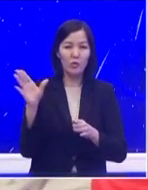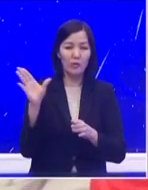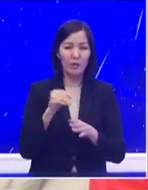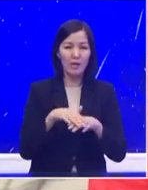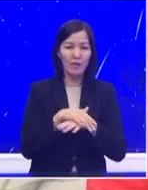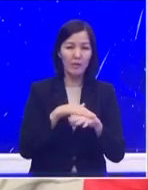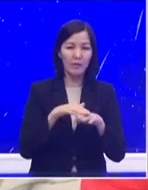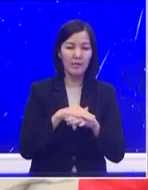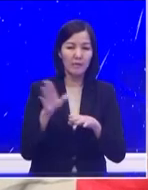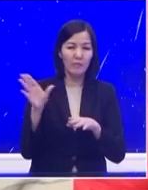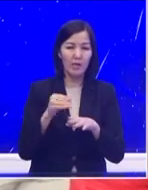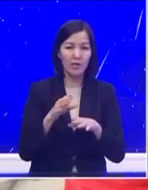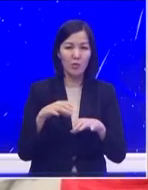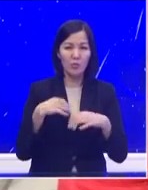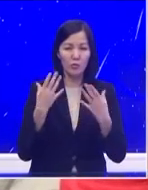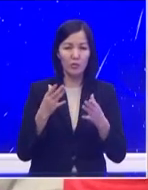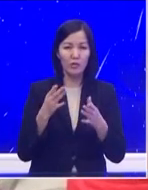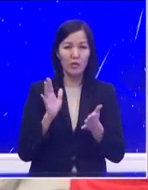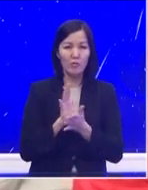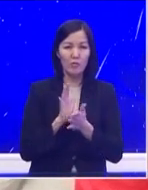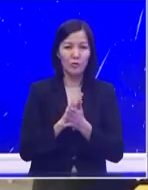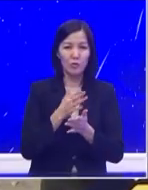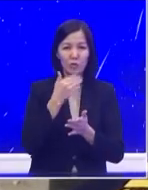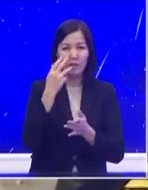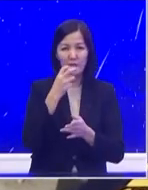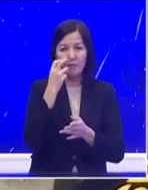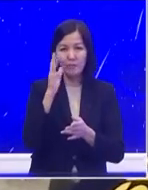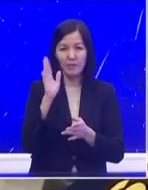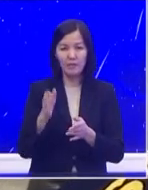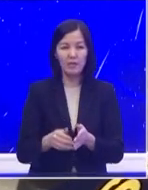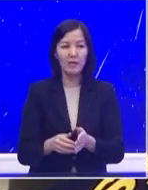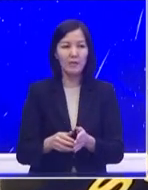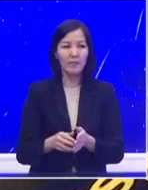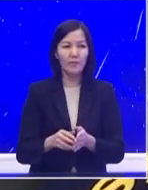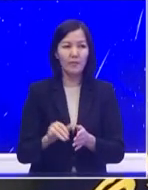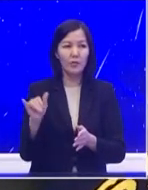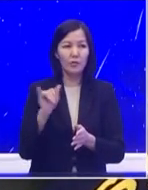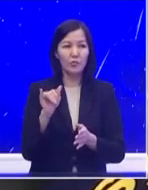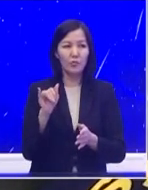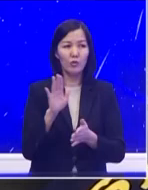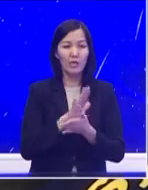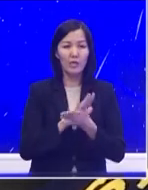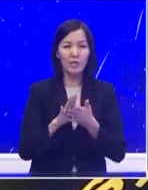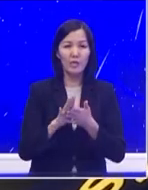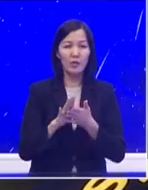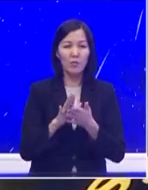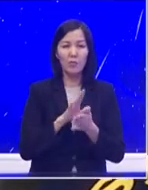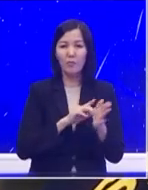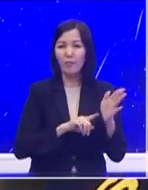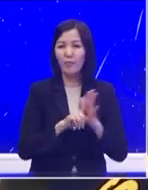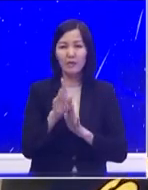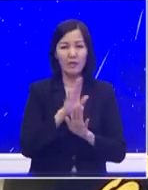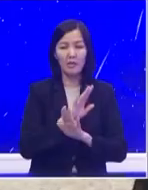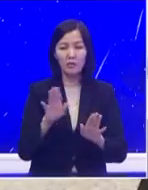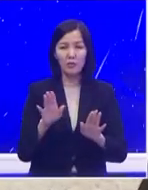жан жағына барсаңыз бәрі шошисыз. Кәзіштің кемес, жазы сасиды ғой соның бәрі. Субботник па? Субботник басталмады ау тем шамасы. Күн енді жылып жатыр ғой, енді басталатын